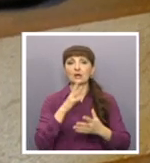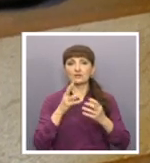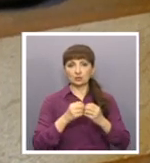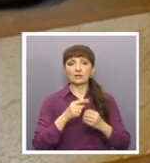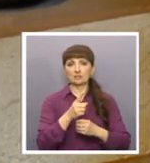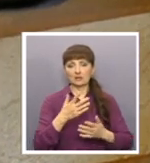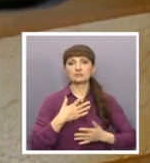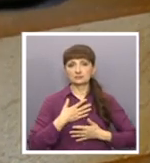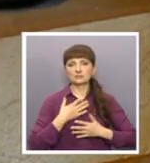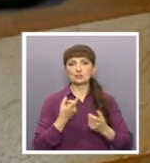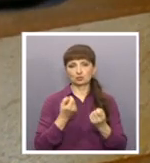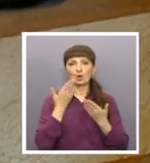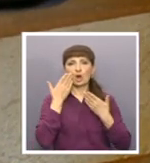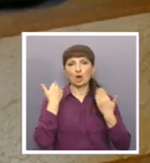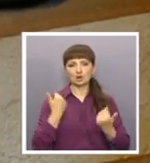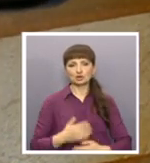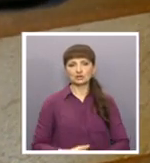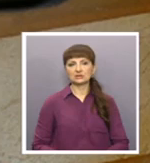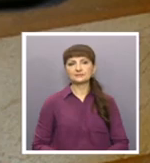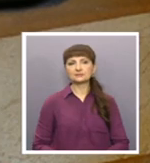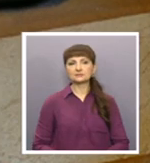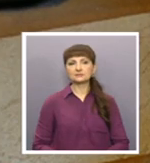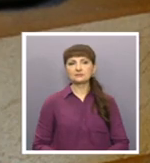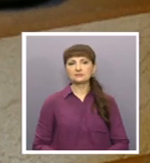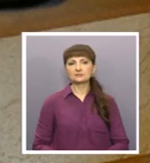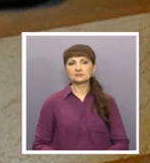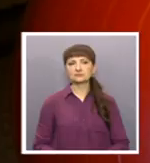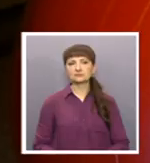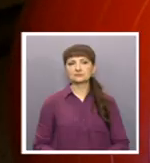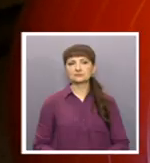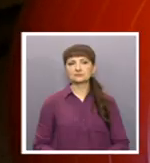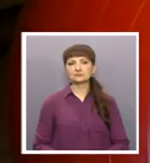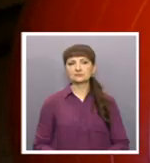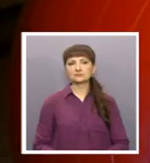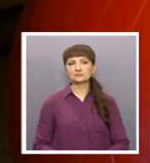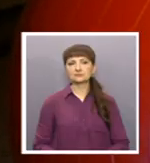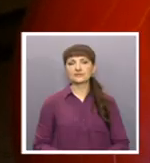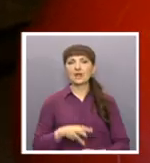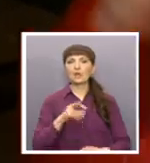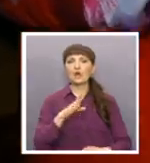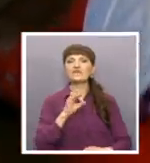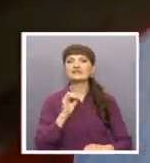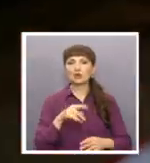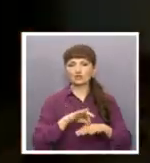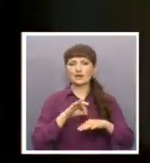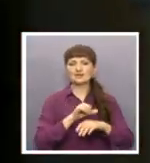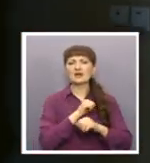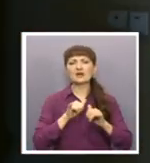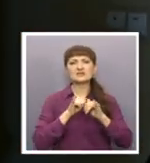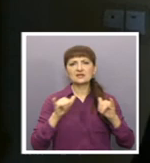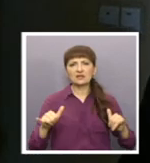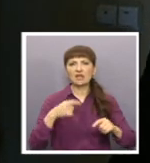ингаляции становится отхождение вот этой вот мокроты. Муковисцидоз считается самым